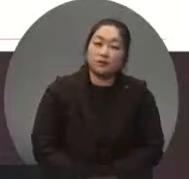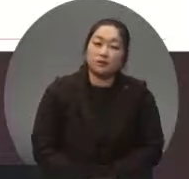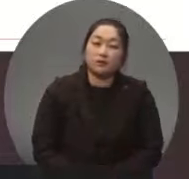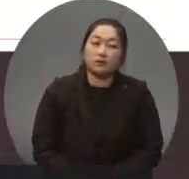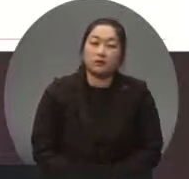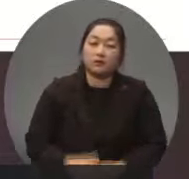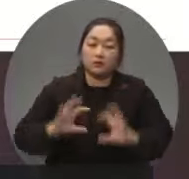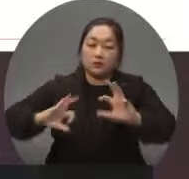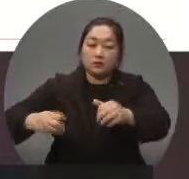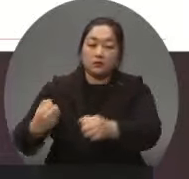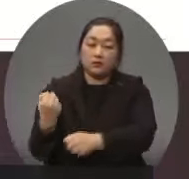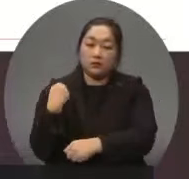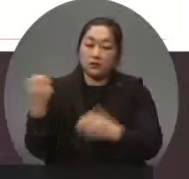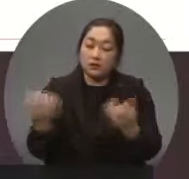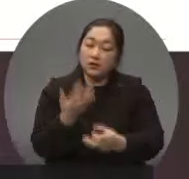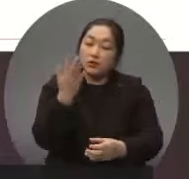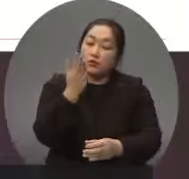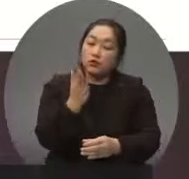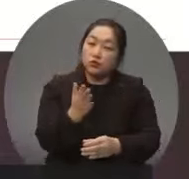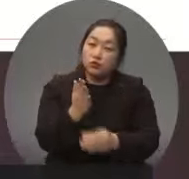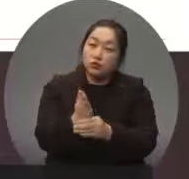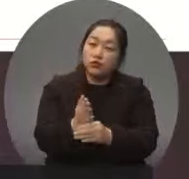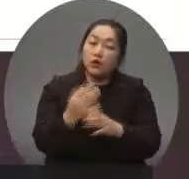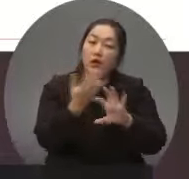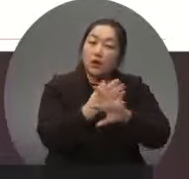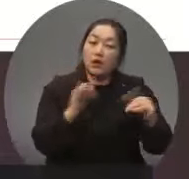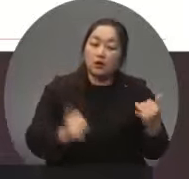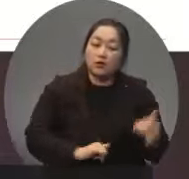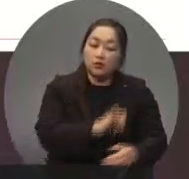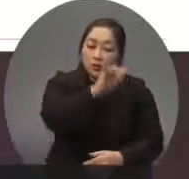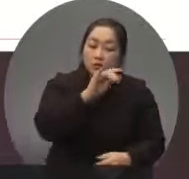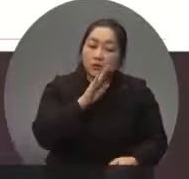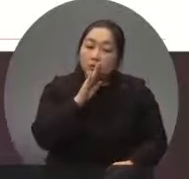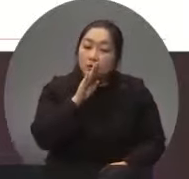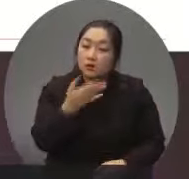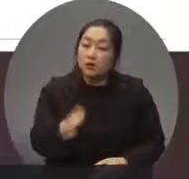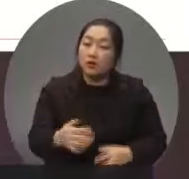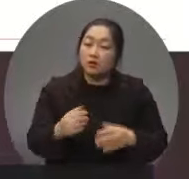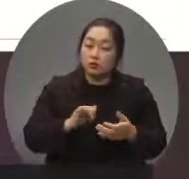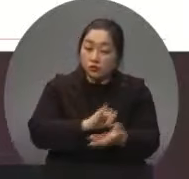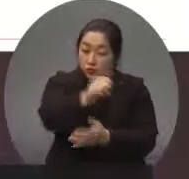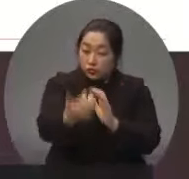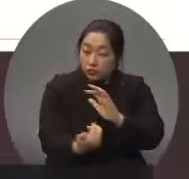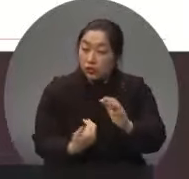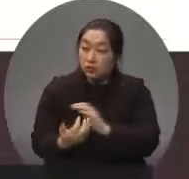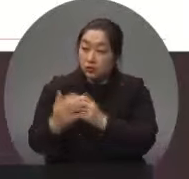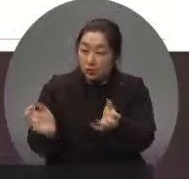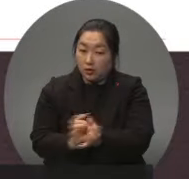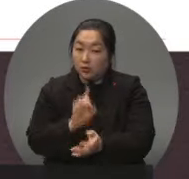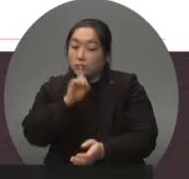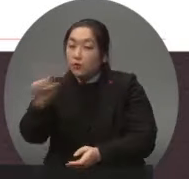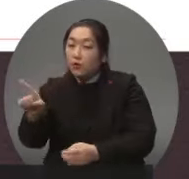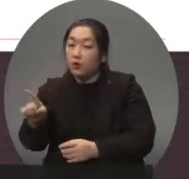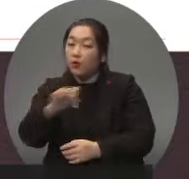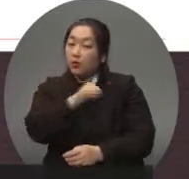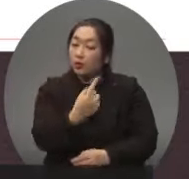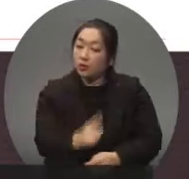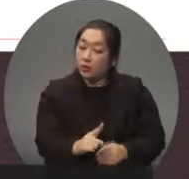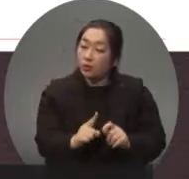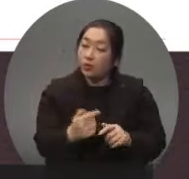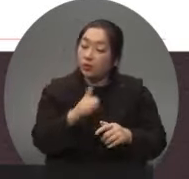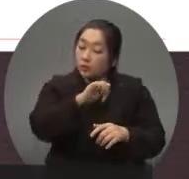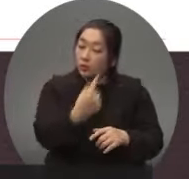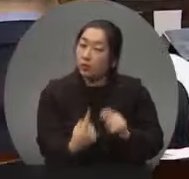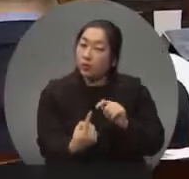국민의 힘은 직무상 해외 여행의 경우 출국전 신고의 물을 두고 있지만 정작 노의 원장의 신고는